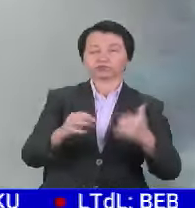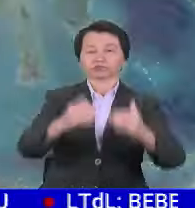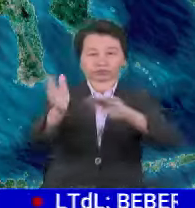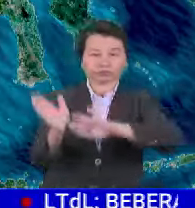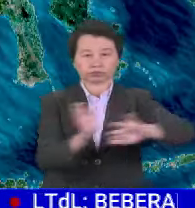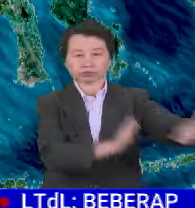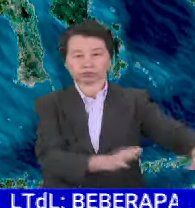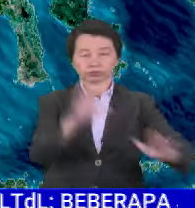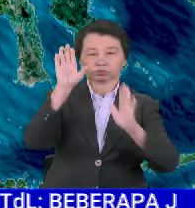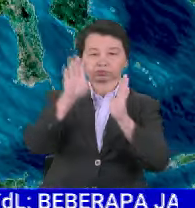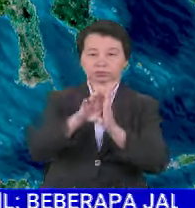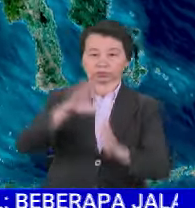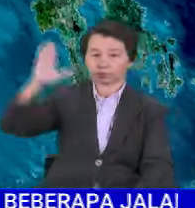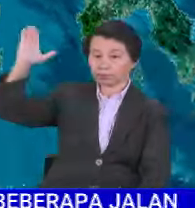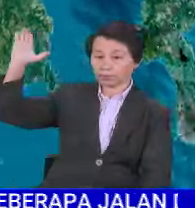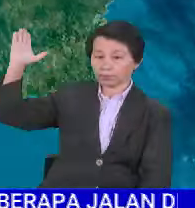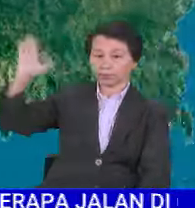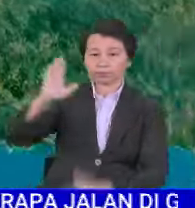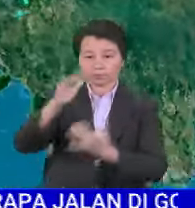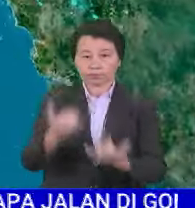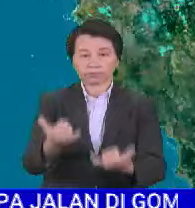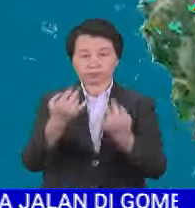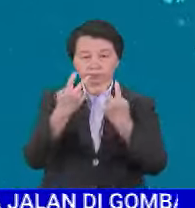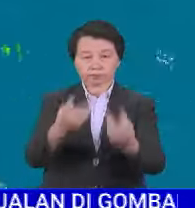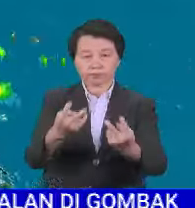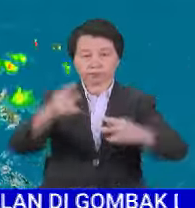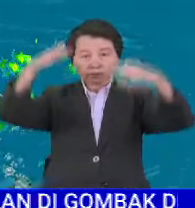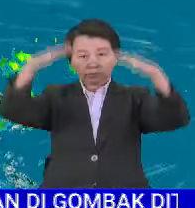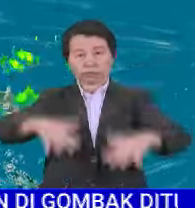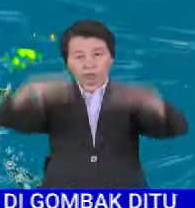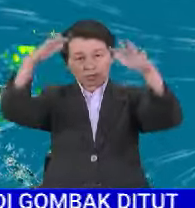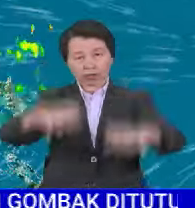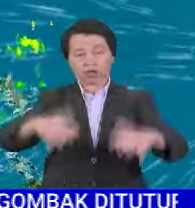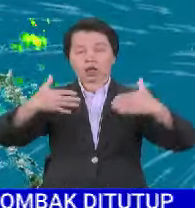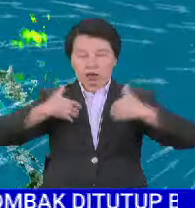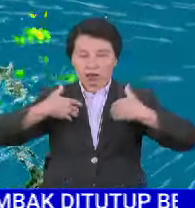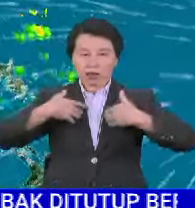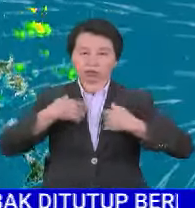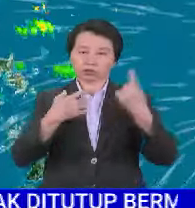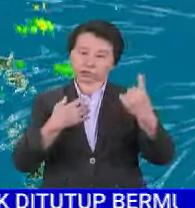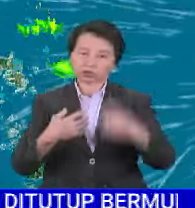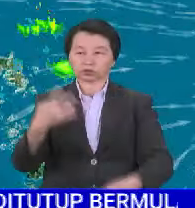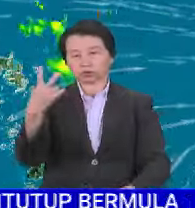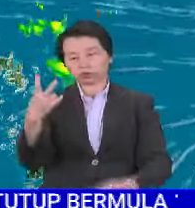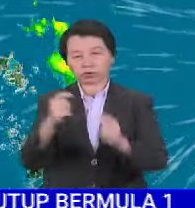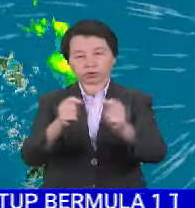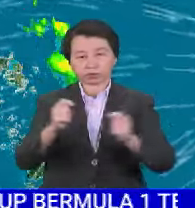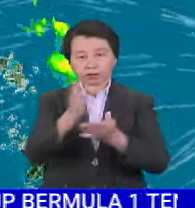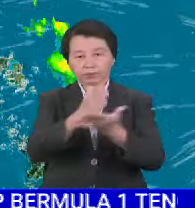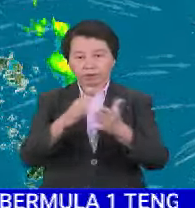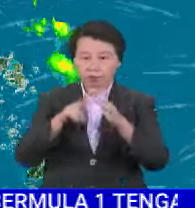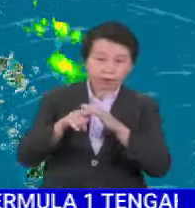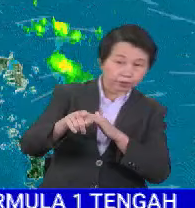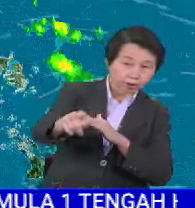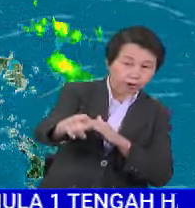kepada paparan gema radar pada petang ini. Dilihat keadaan hujan masih lagi berlaku di satu dua tempat, terutamanya di bahagian